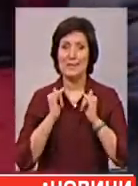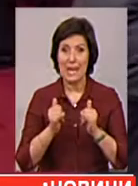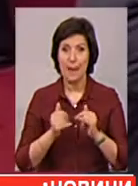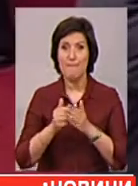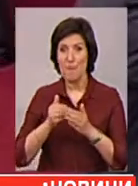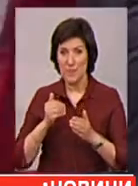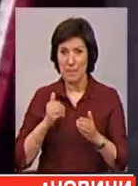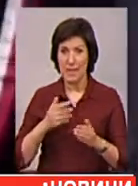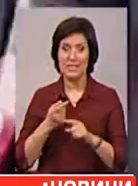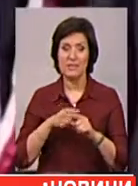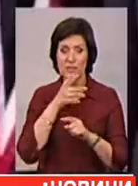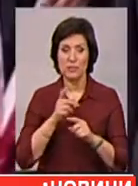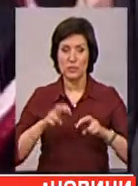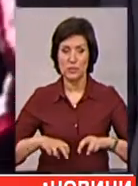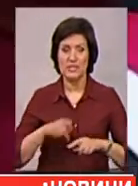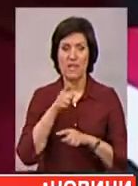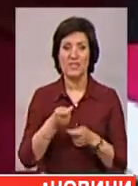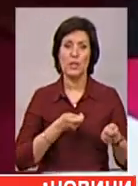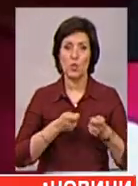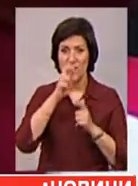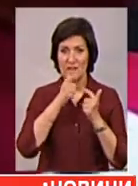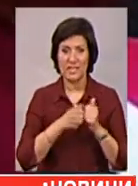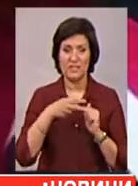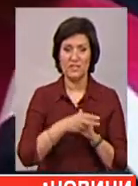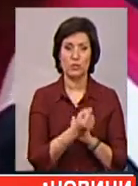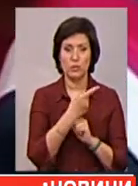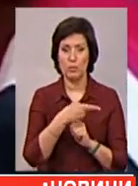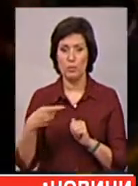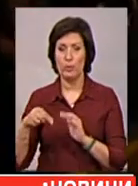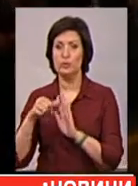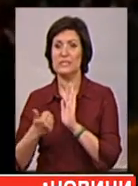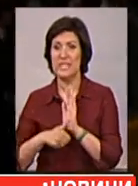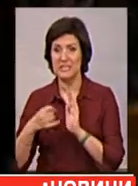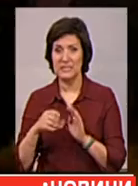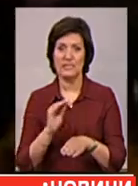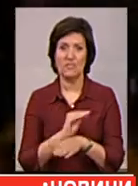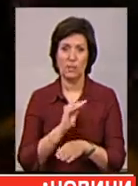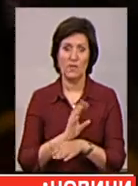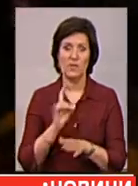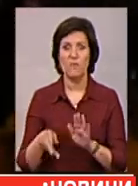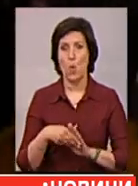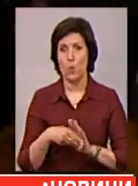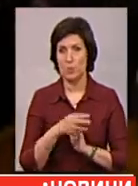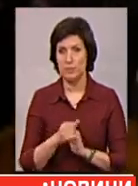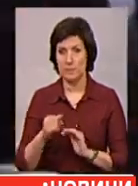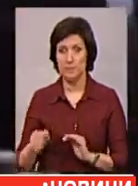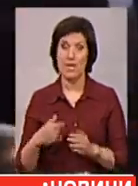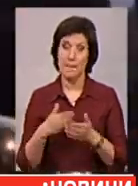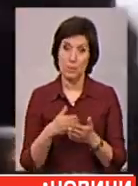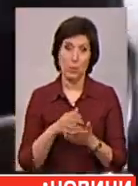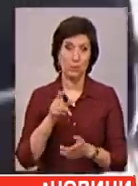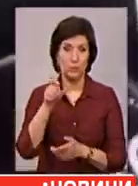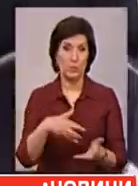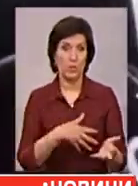Ульян Туумалу, який керував країною з 2011 по 2016, звинувачують у корупції. Підозрюють, що